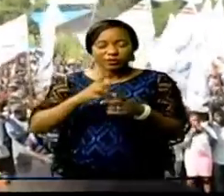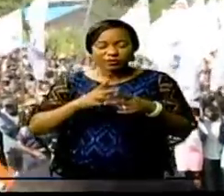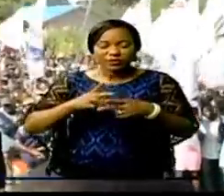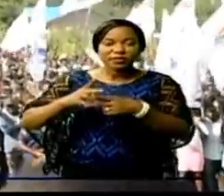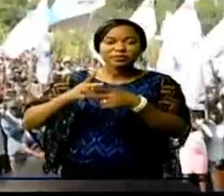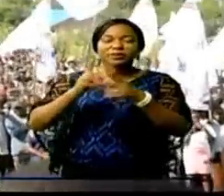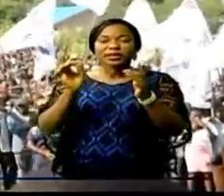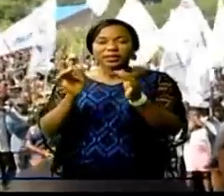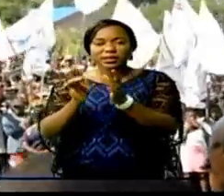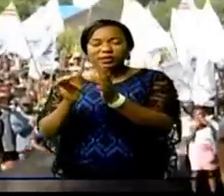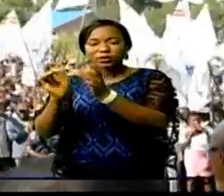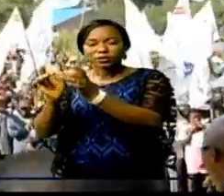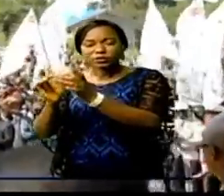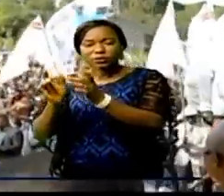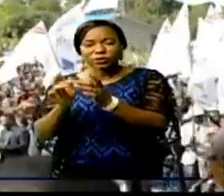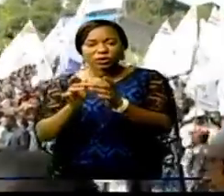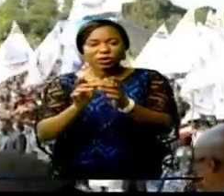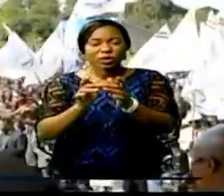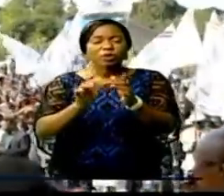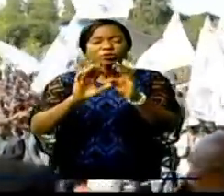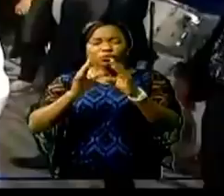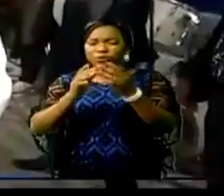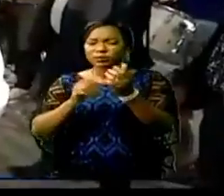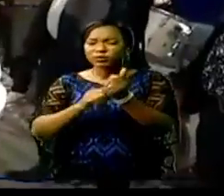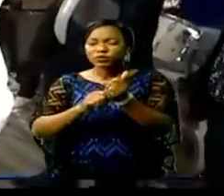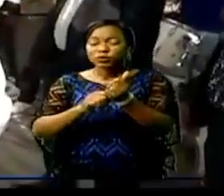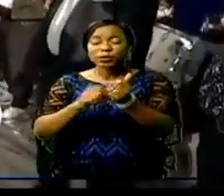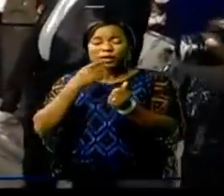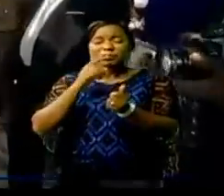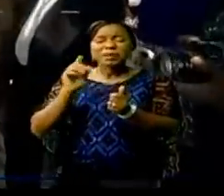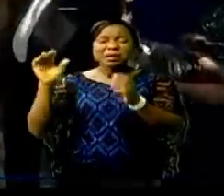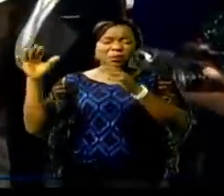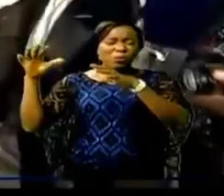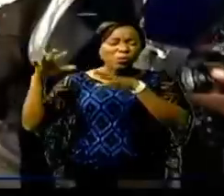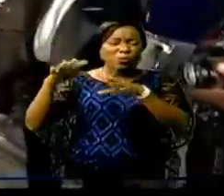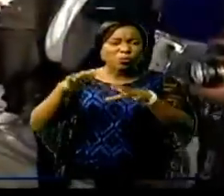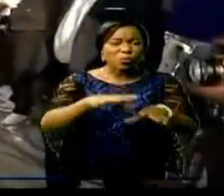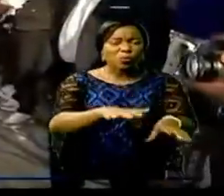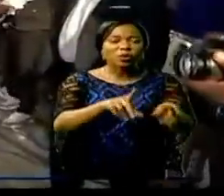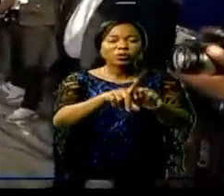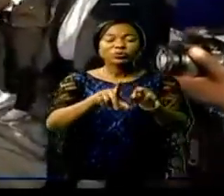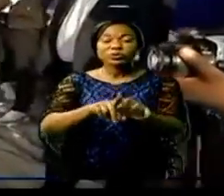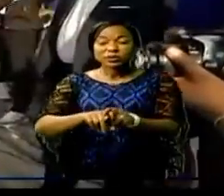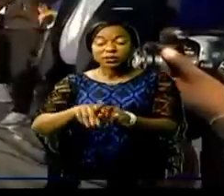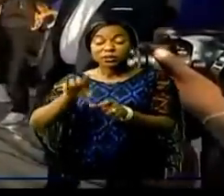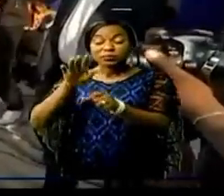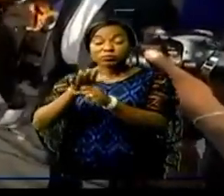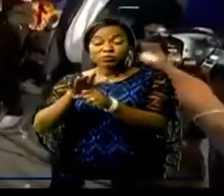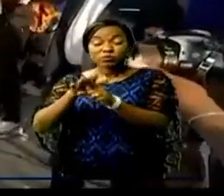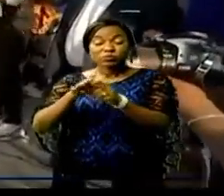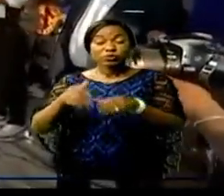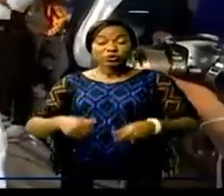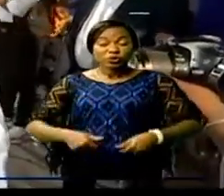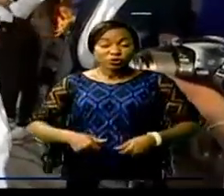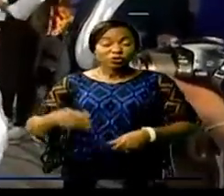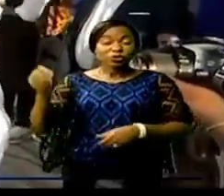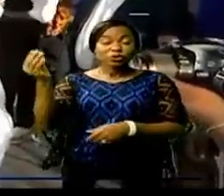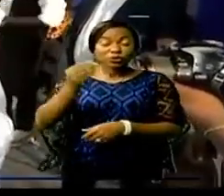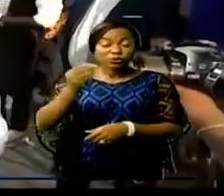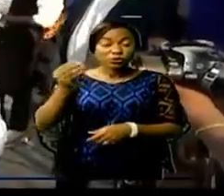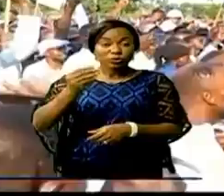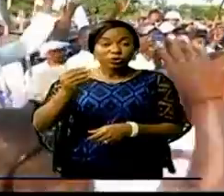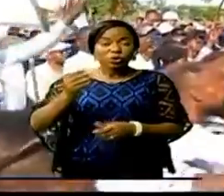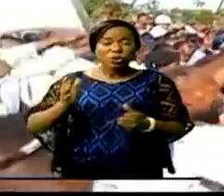la rencontre que personne ne veut pas rater. La jeunesse de l'UDPS qui quitte en a profité pour faire une démonstration de force par